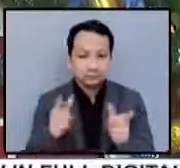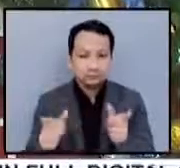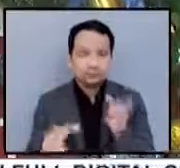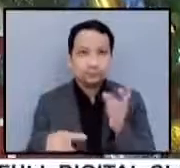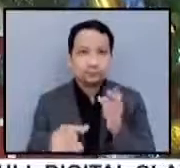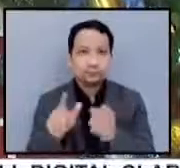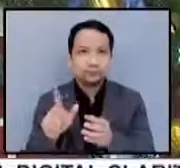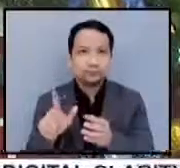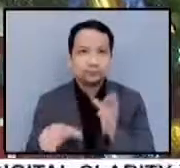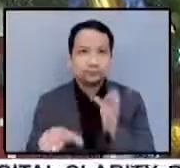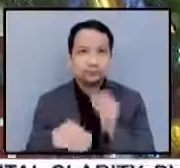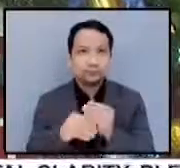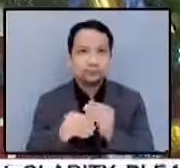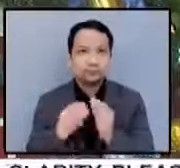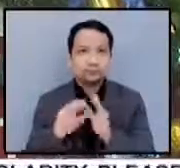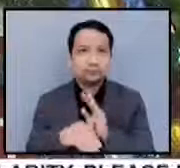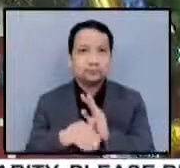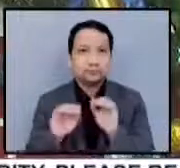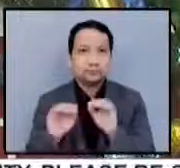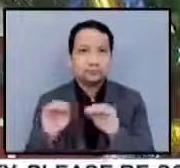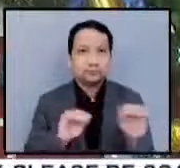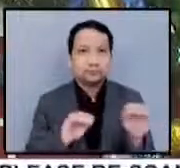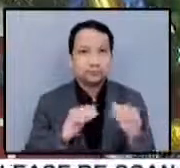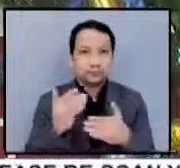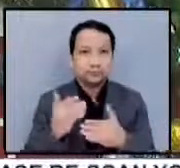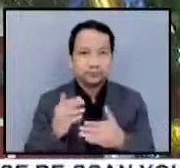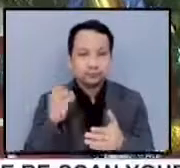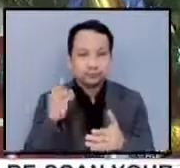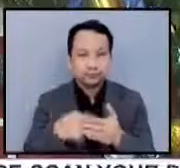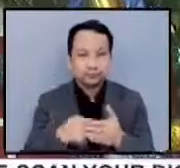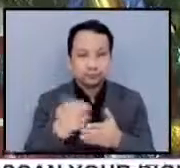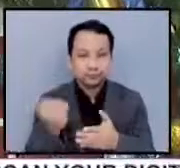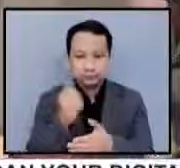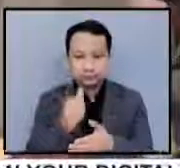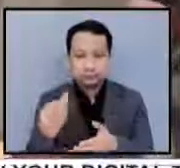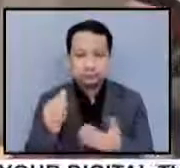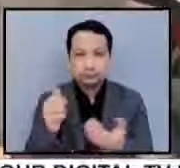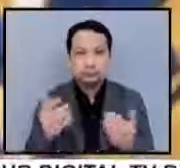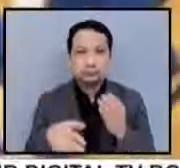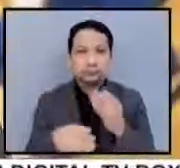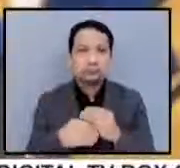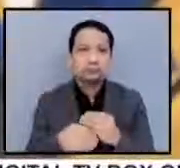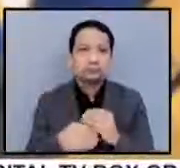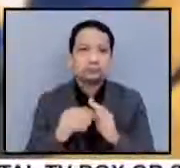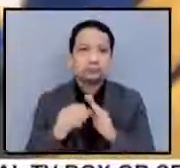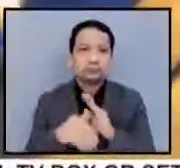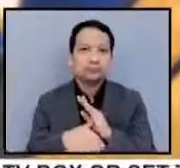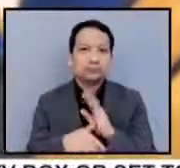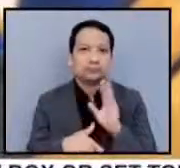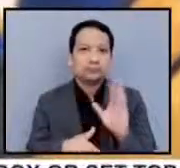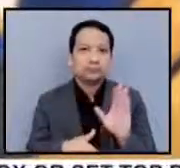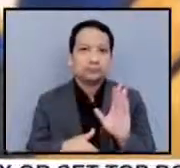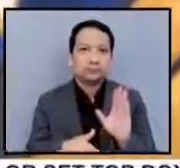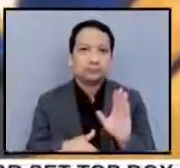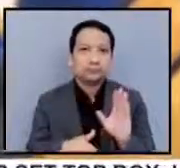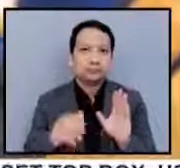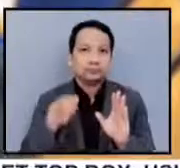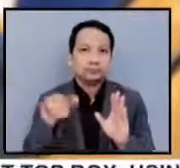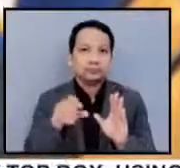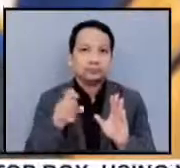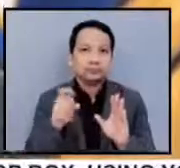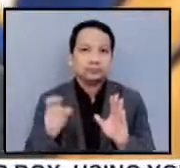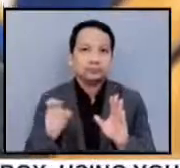ng Commission on Elections ang Register Anywhere program. Ayon kay COMELEC spokesperson John Rex Laudianco, maari